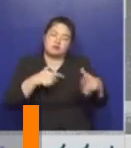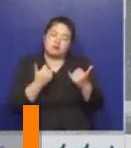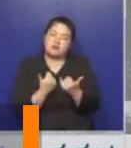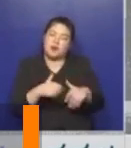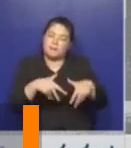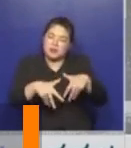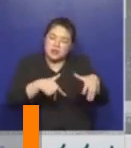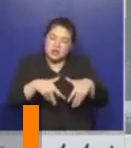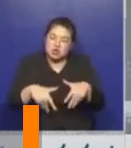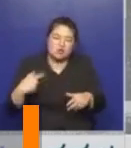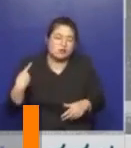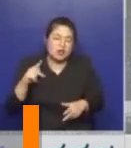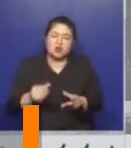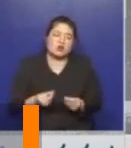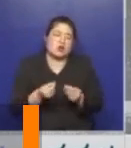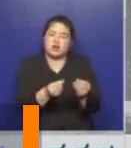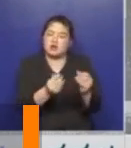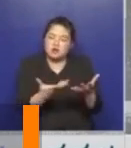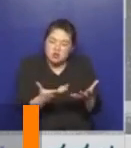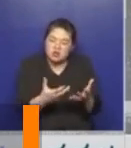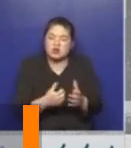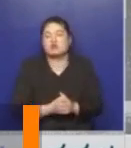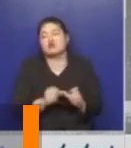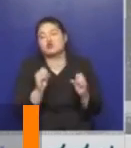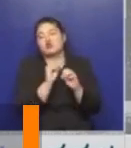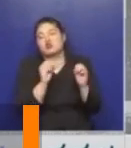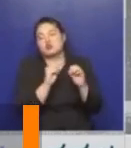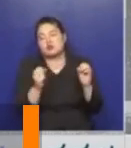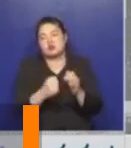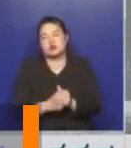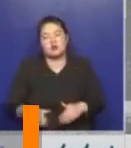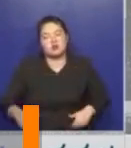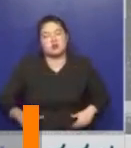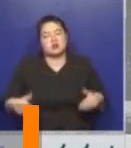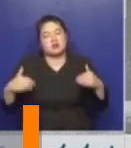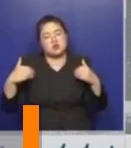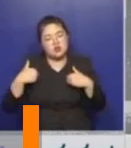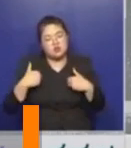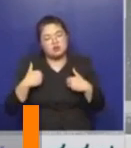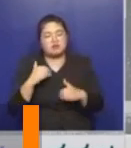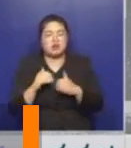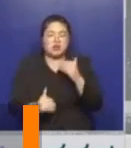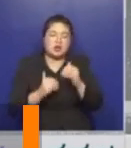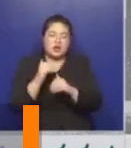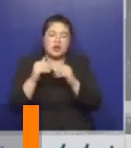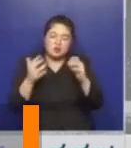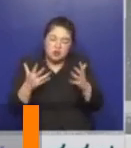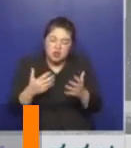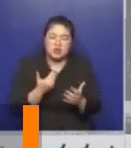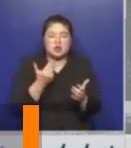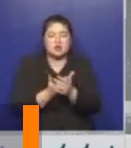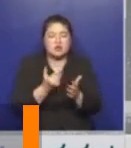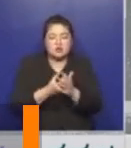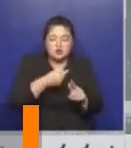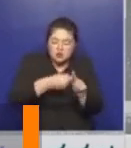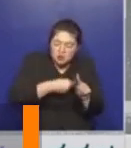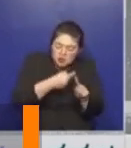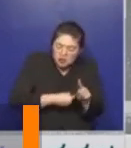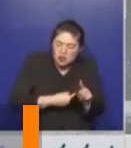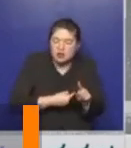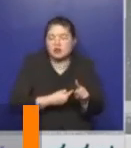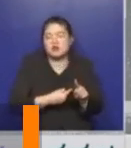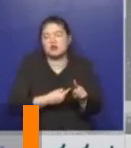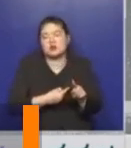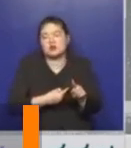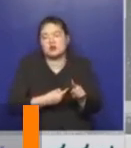การพัฒนาท้องถิ่นของเขาเขากับการพัฒนาคุณภาพชีวิตกับเงินเดือนกับค่าอาหารกลางวันของเด็กๆ